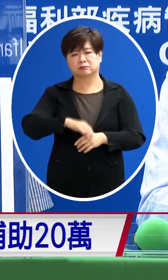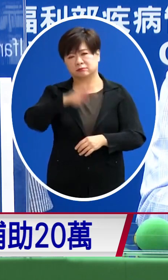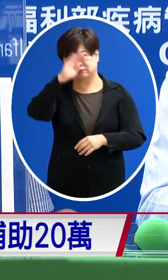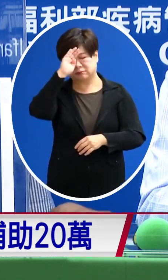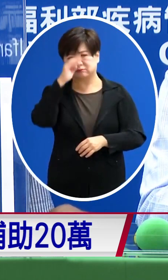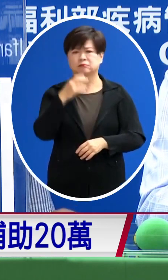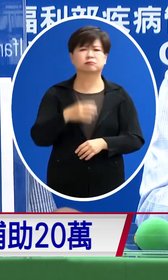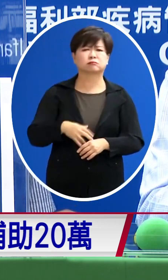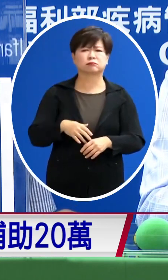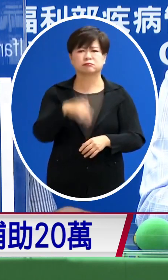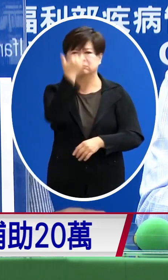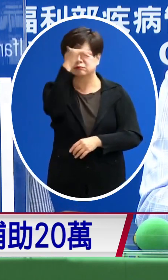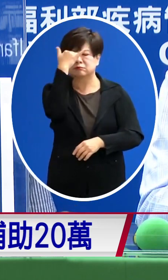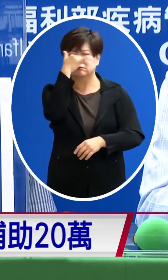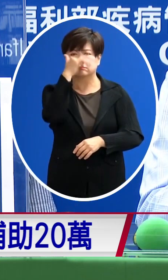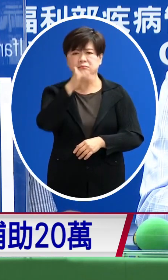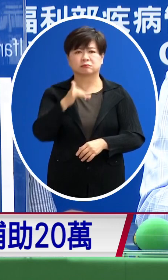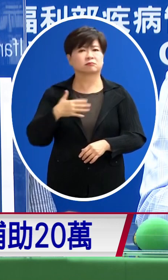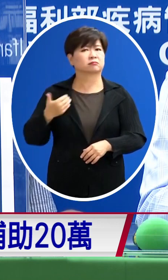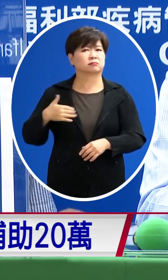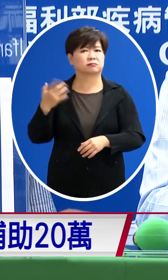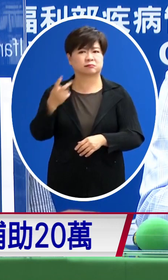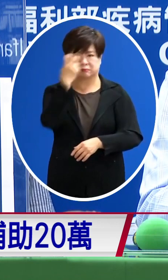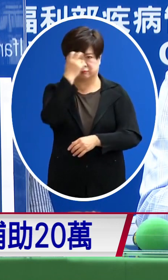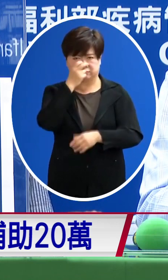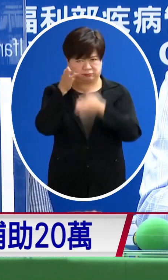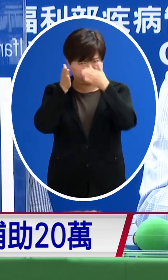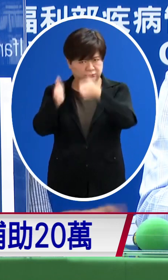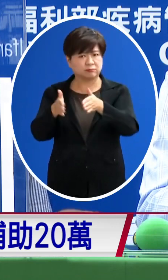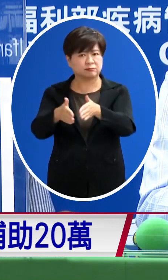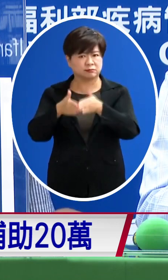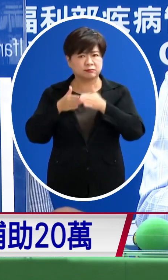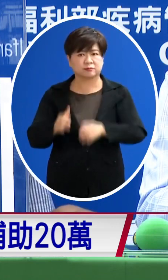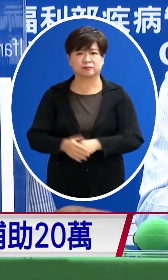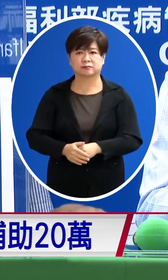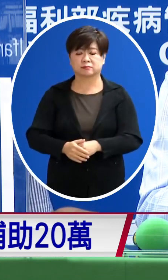检对象，而且为了保持哈我们这个